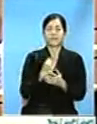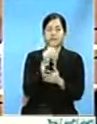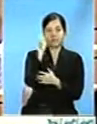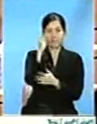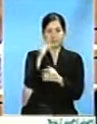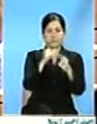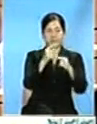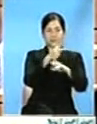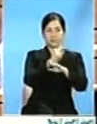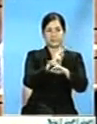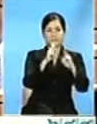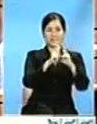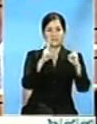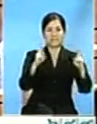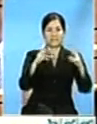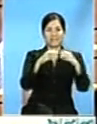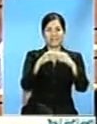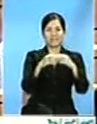การยุติธรรมและการตำรวจ